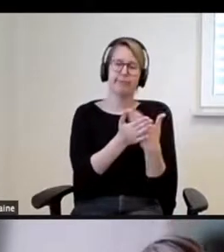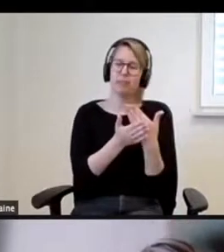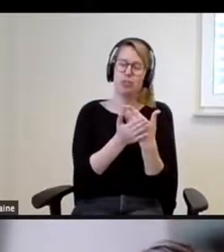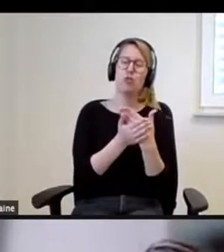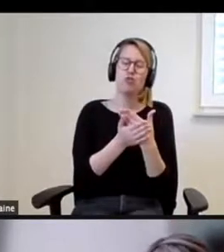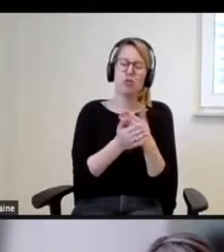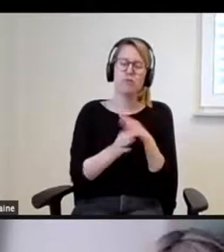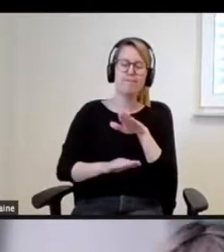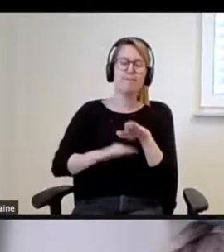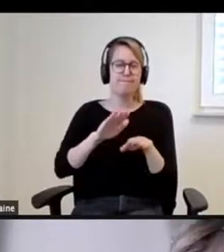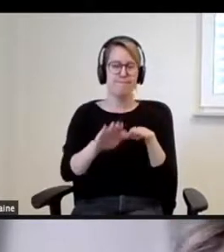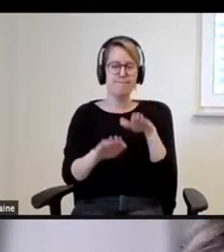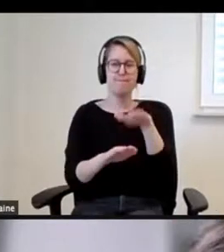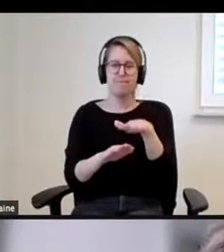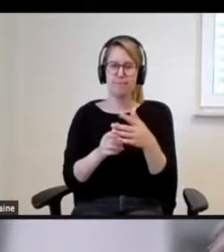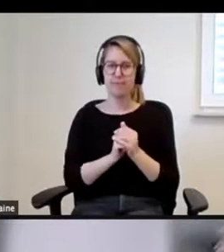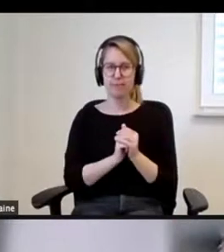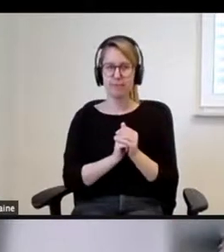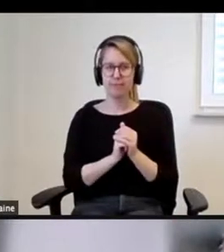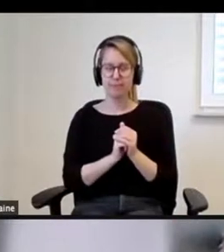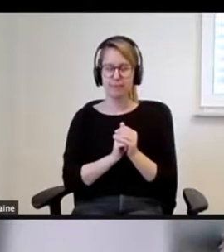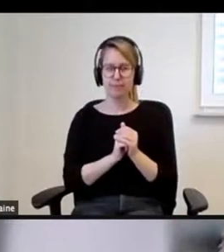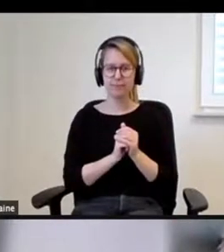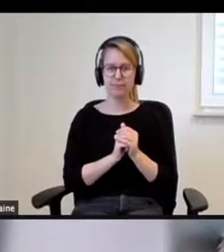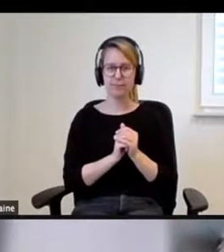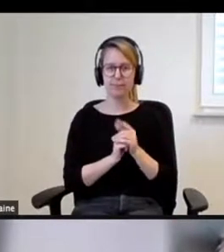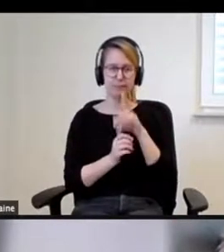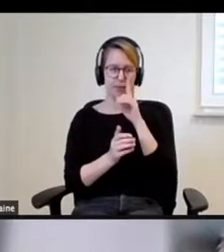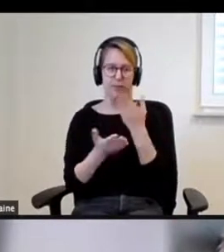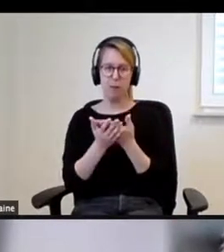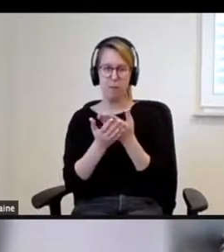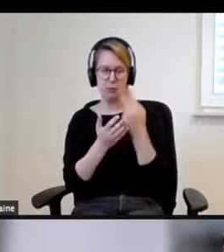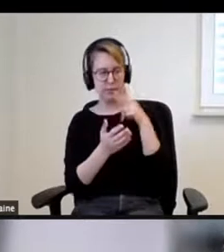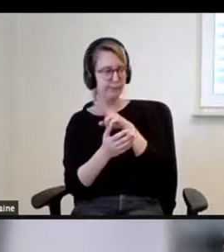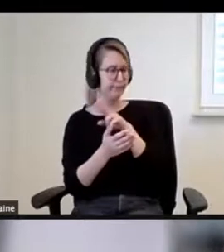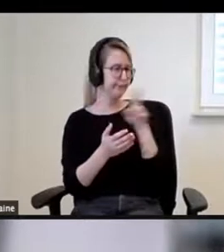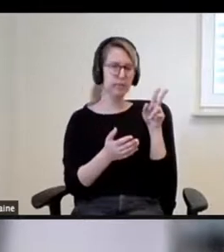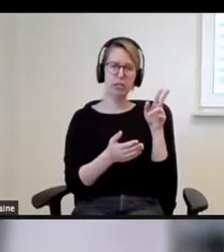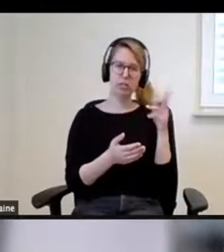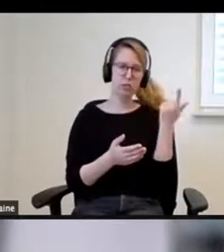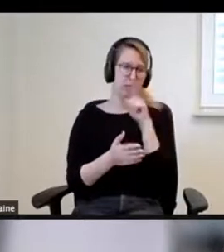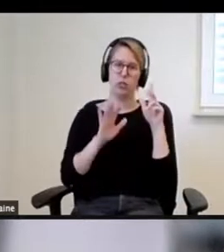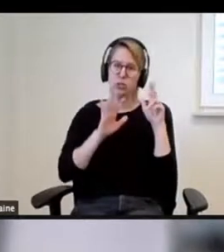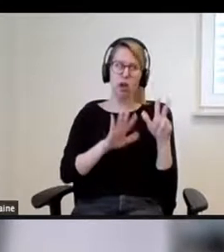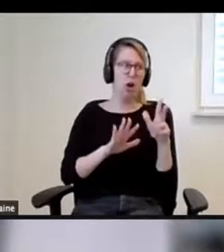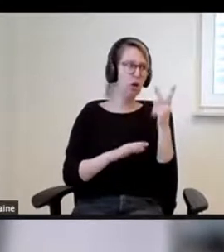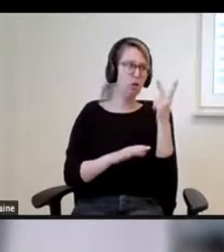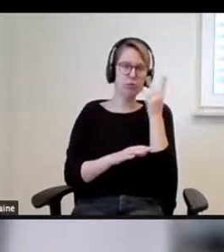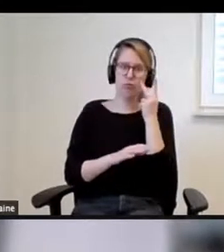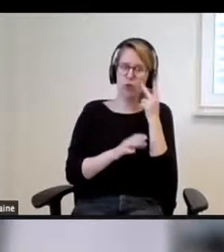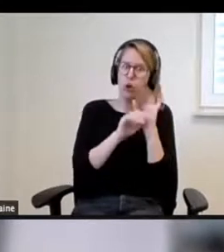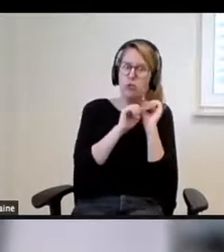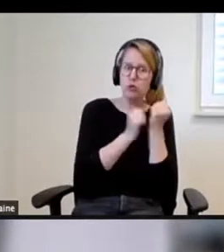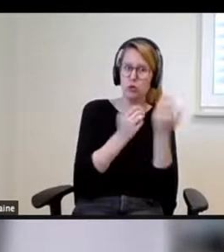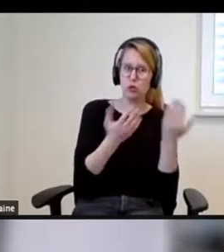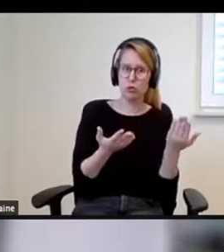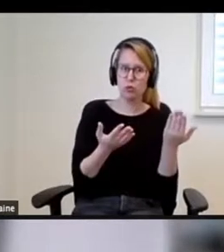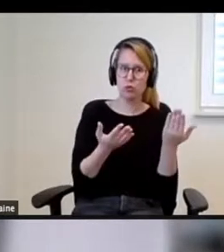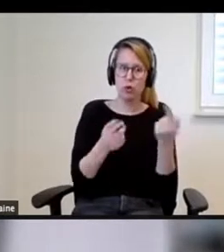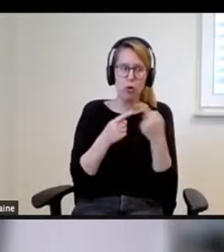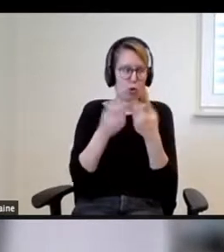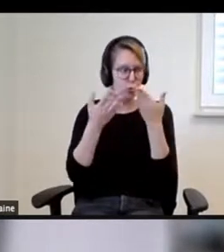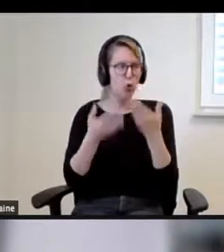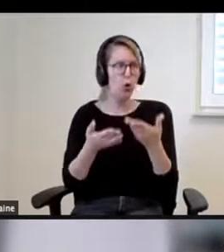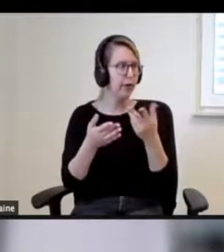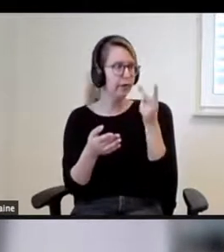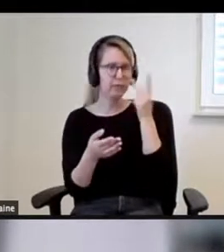arrière pour voir quelles étaient les conditions en 2008 et quelles sont les conditions maintenant, on a déjà fait un sacré